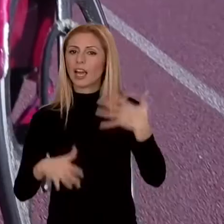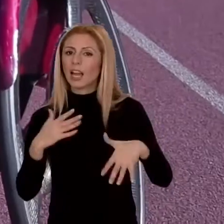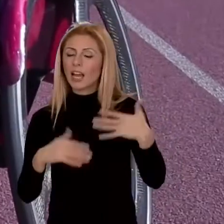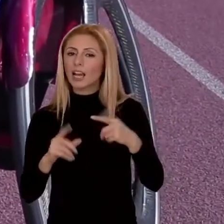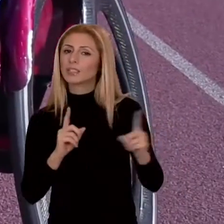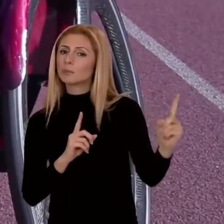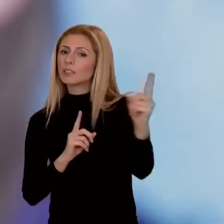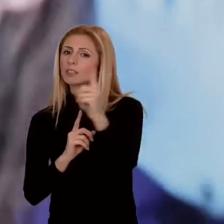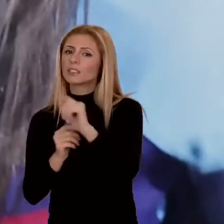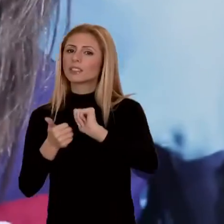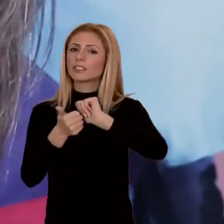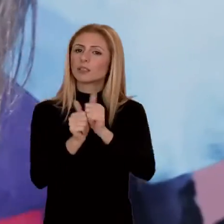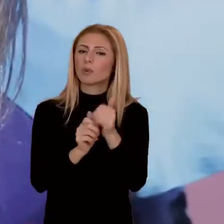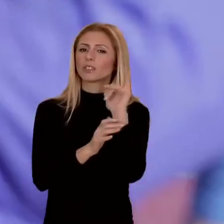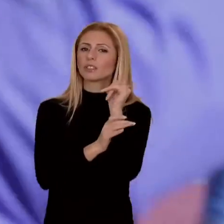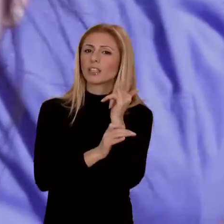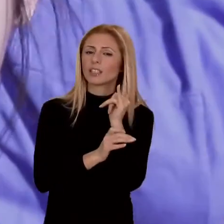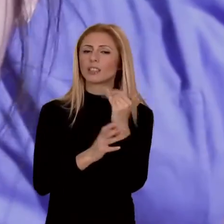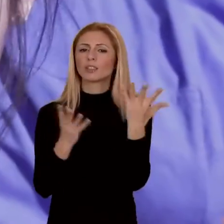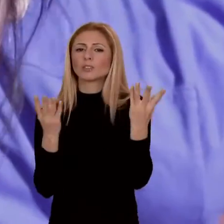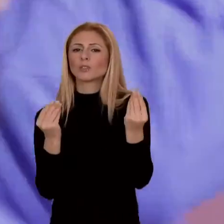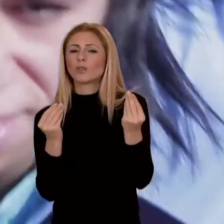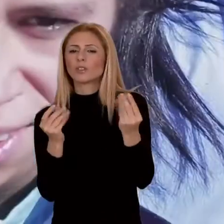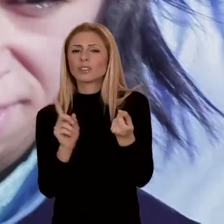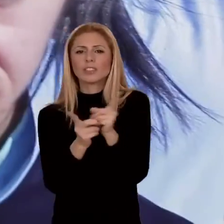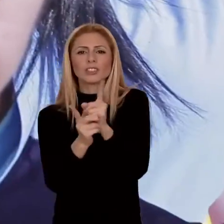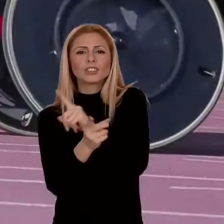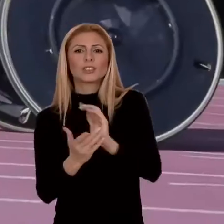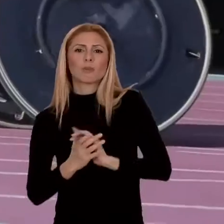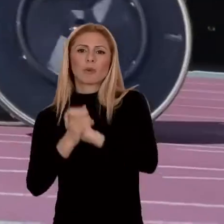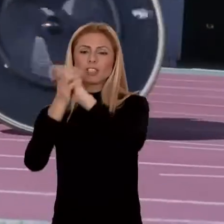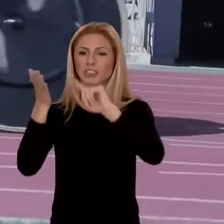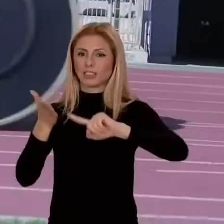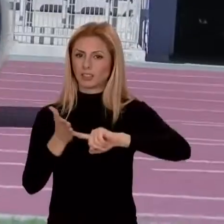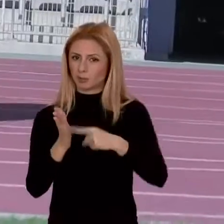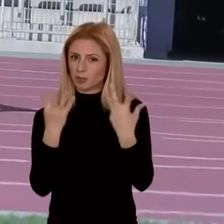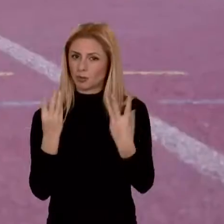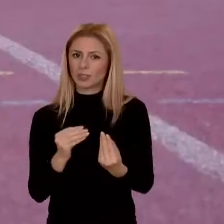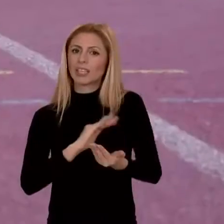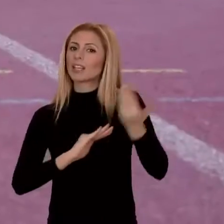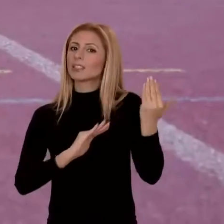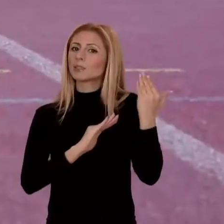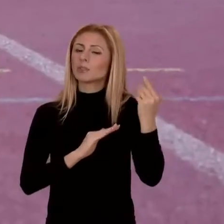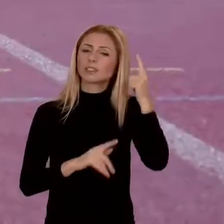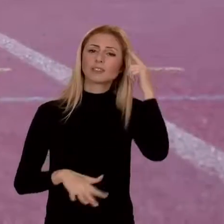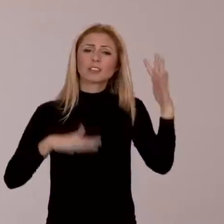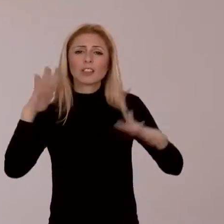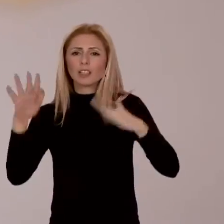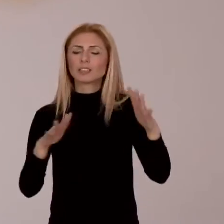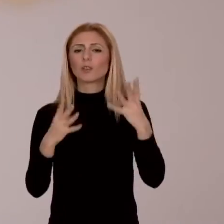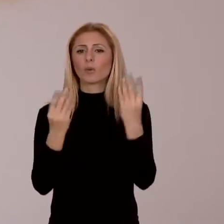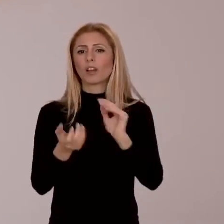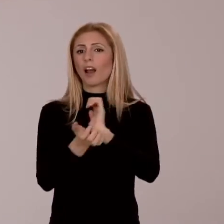Engelli bireylerimiz spordan sanata birçok alanda çeşitli başarılara imza atarak geçmişte çaresizliği